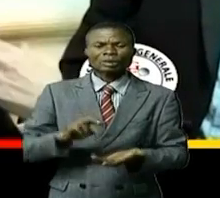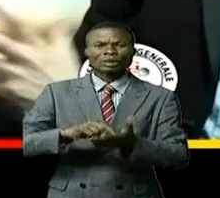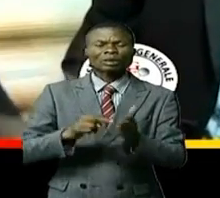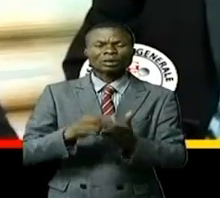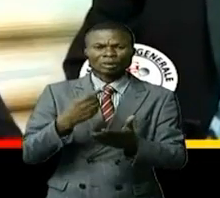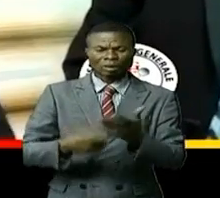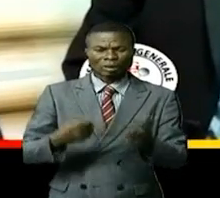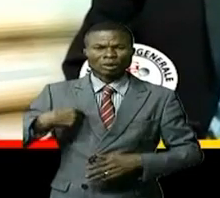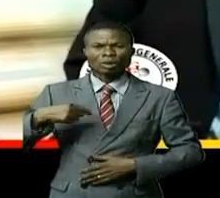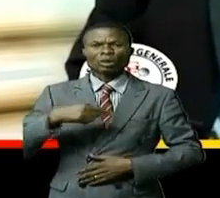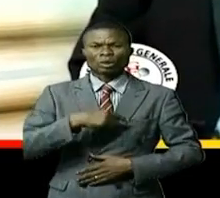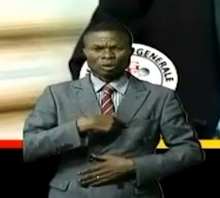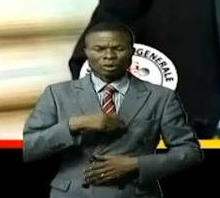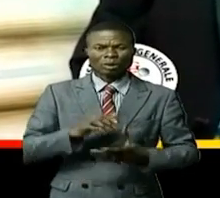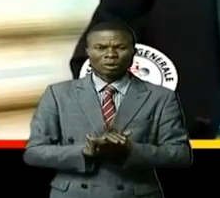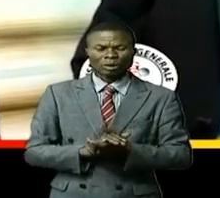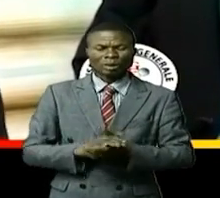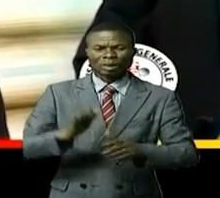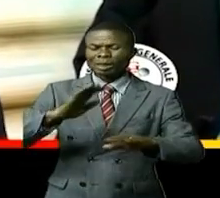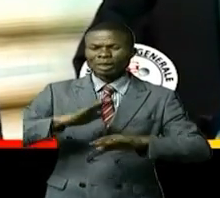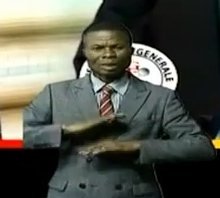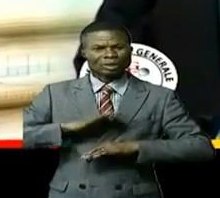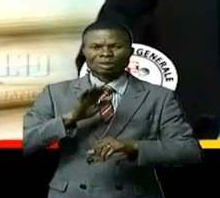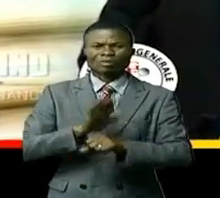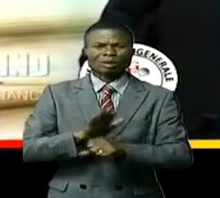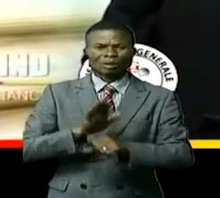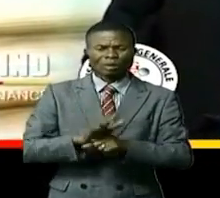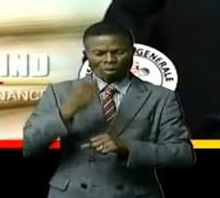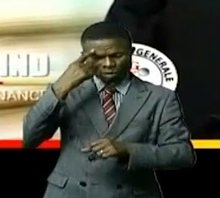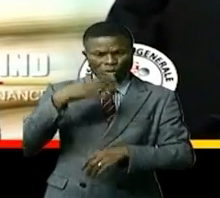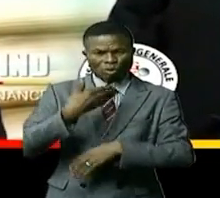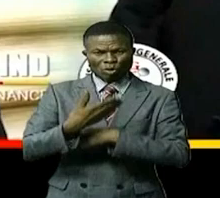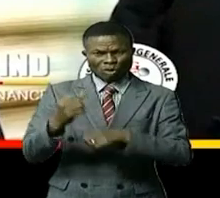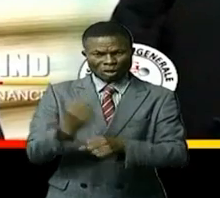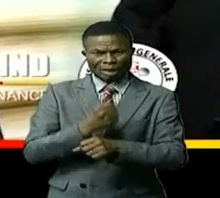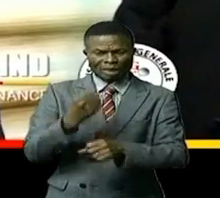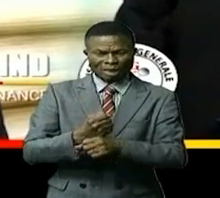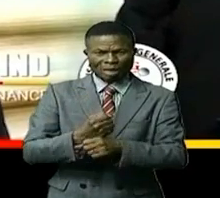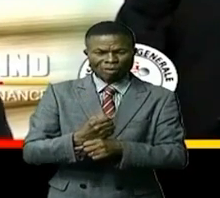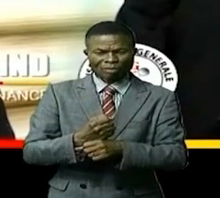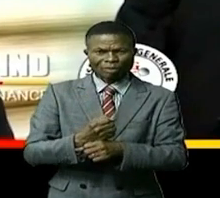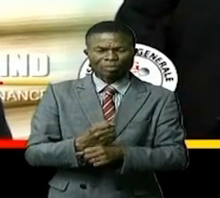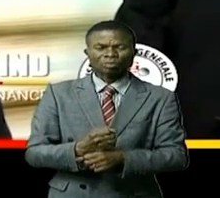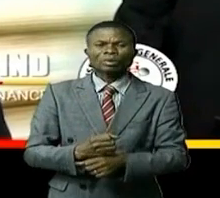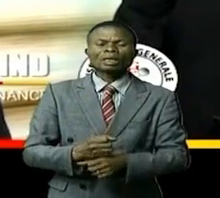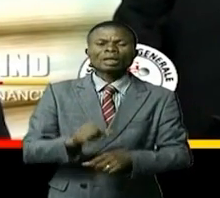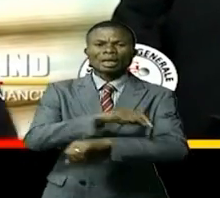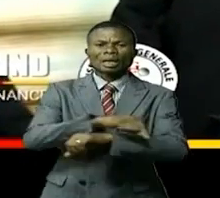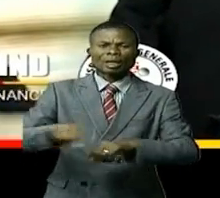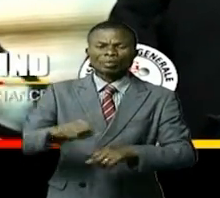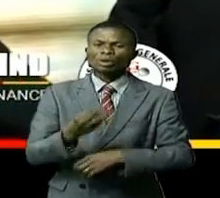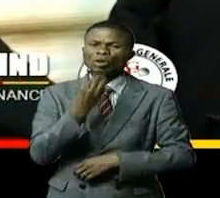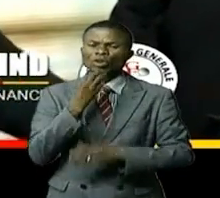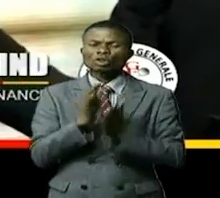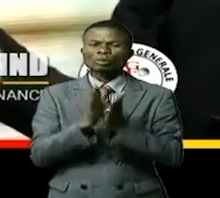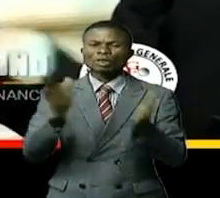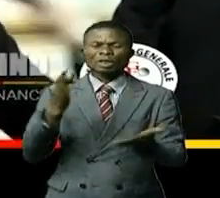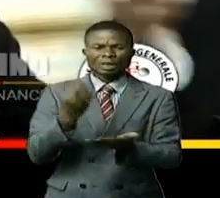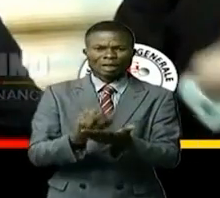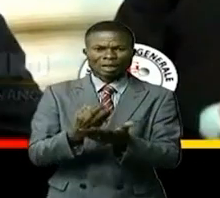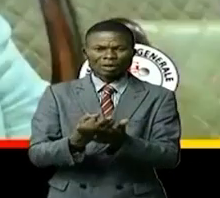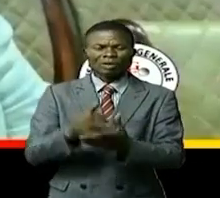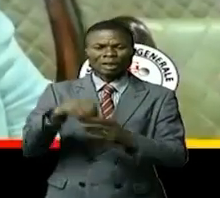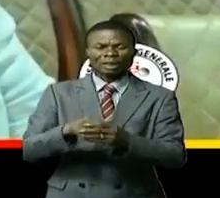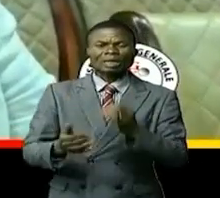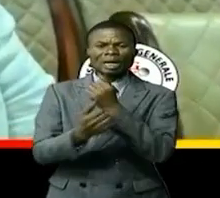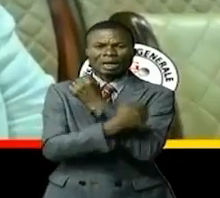Nous sommes très satisfaits du travail que fait l'IGF au niveau national dans